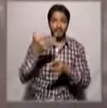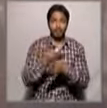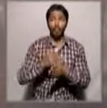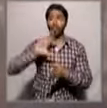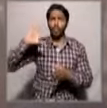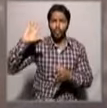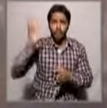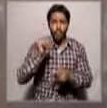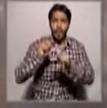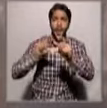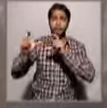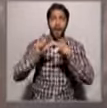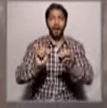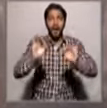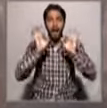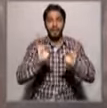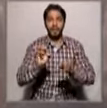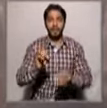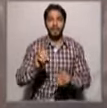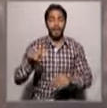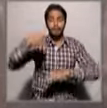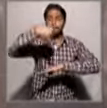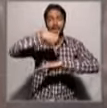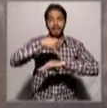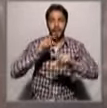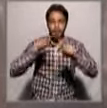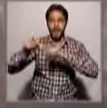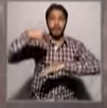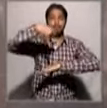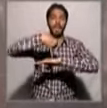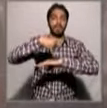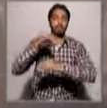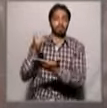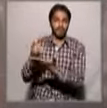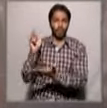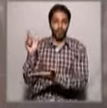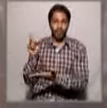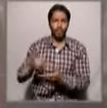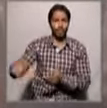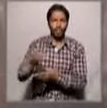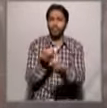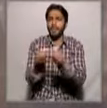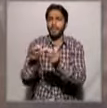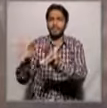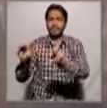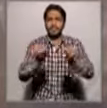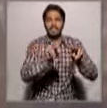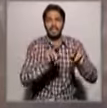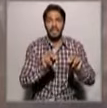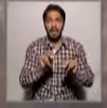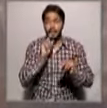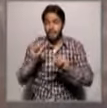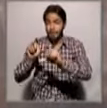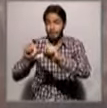حركتها المالية بفائدة معينة لا يجوز لها أن ترتفع عنها وغير ذلك من هذه الأمور، فكأنه نوع من من التحايل